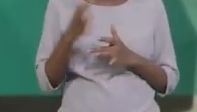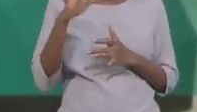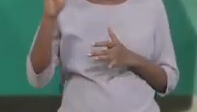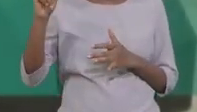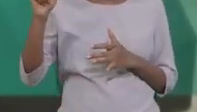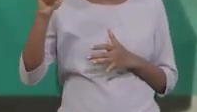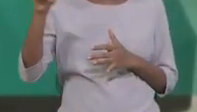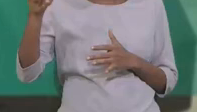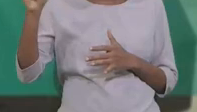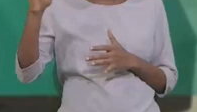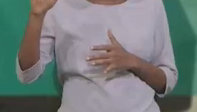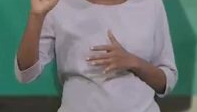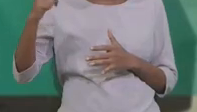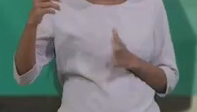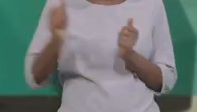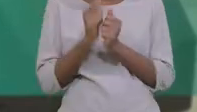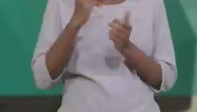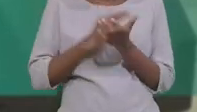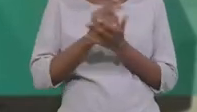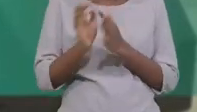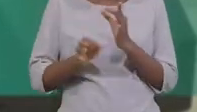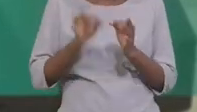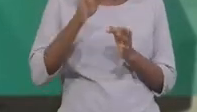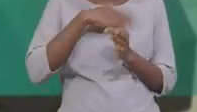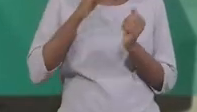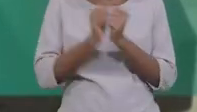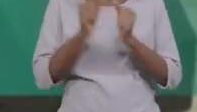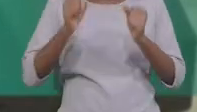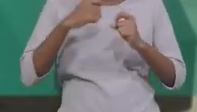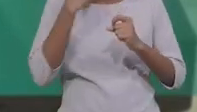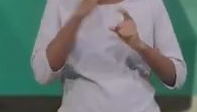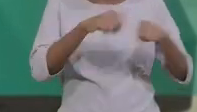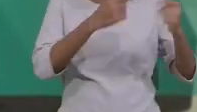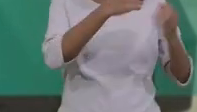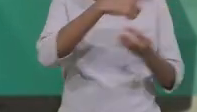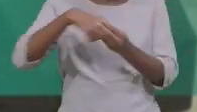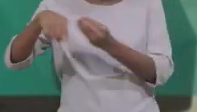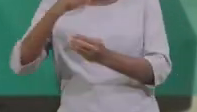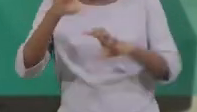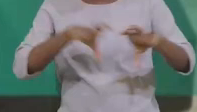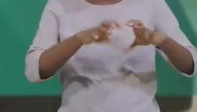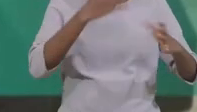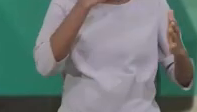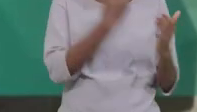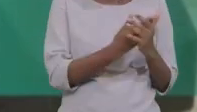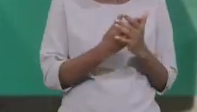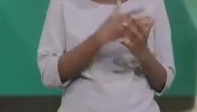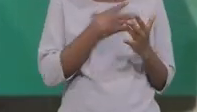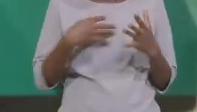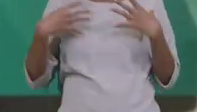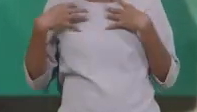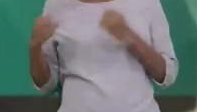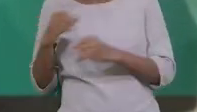Moi, Dieu a oint Jésus de Nazareth, du Saint-Esprit et de puissance, force qui allait de lieu en